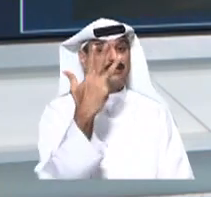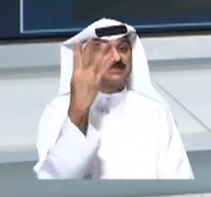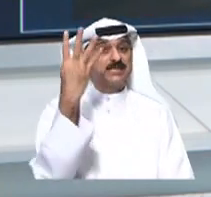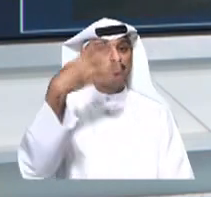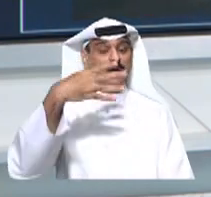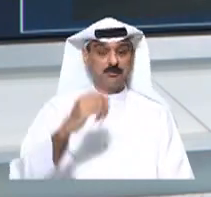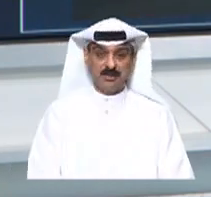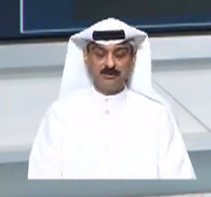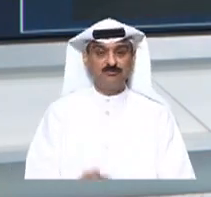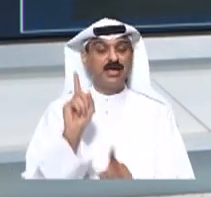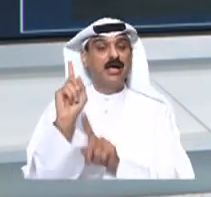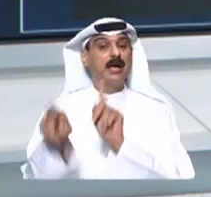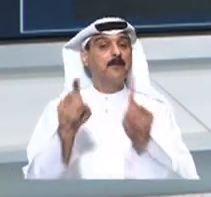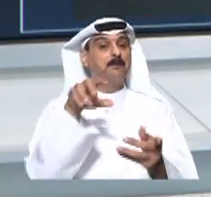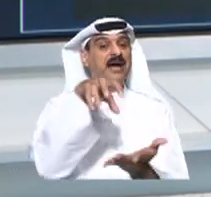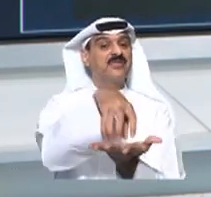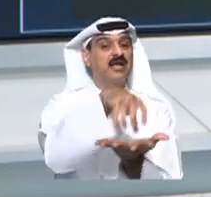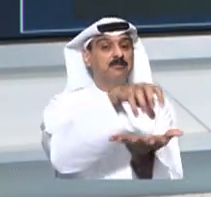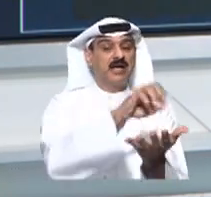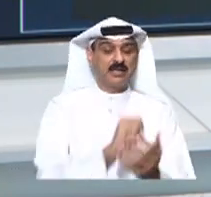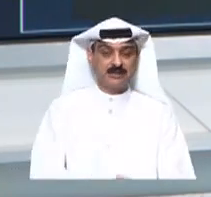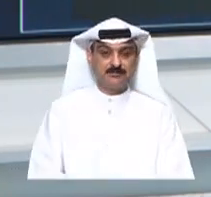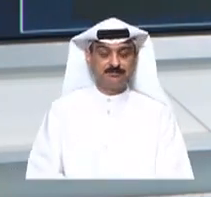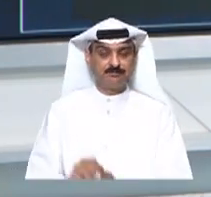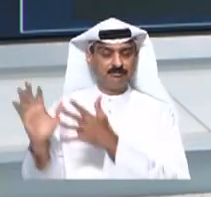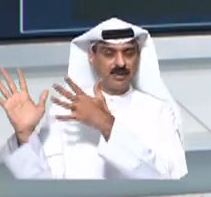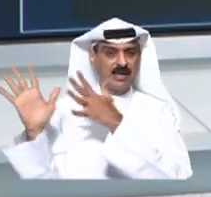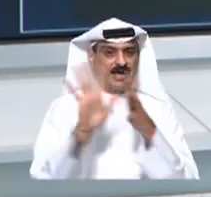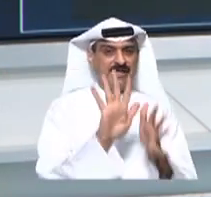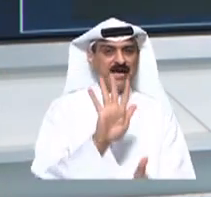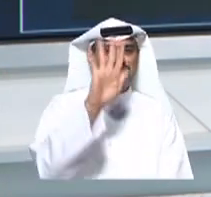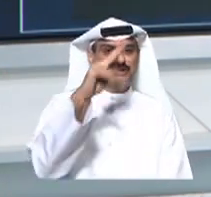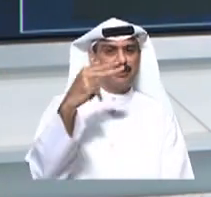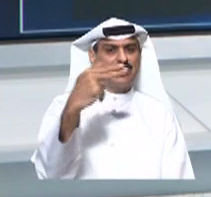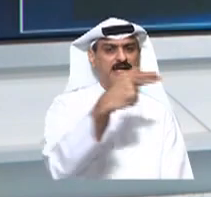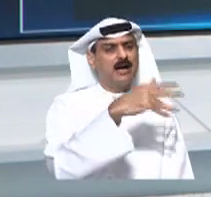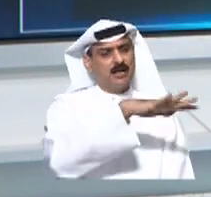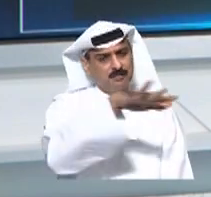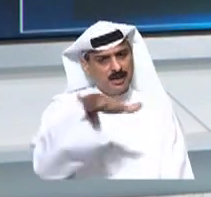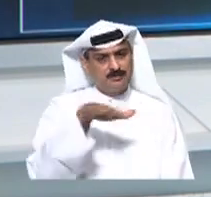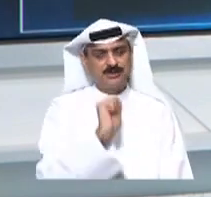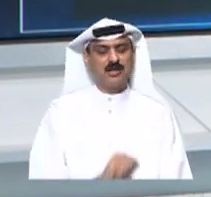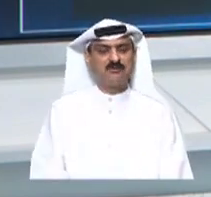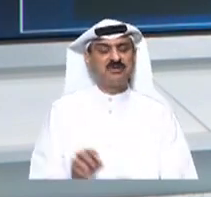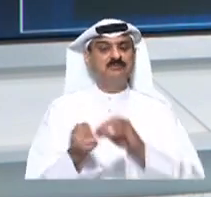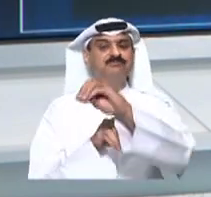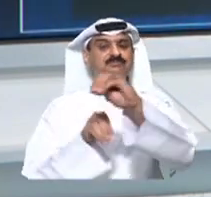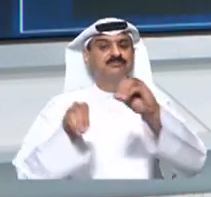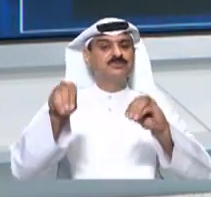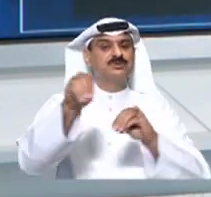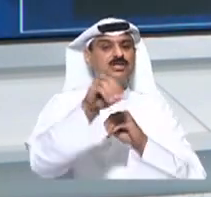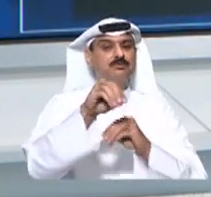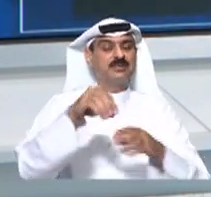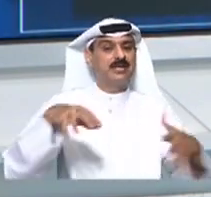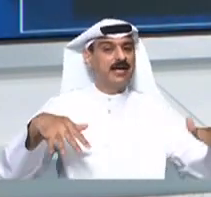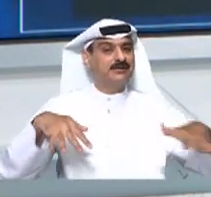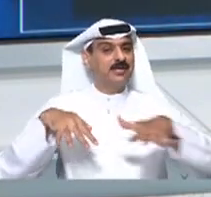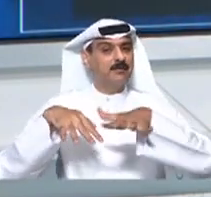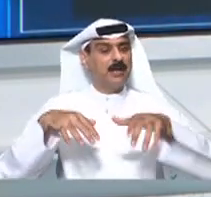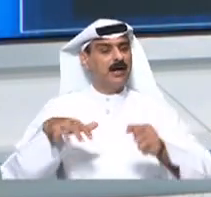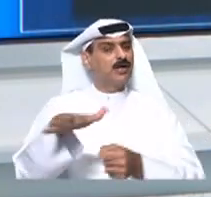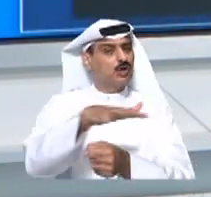في مختلف مناطق البلاد. الرياح رياح شمالية غربية بشكل عام، ولكن متقلبة الاتجاه على المناطق الساحلية